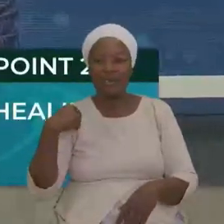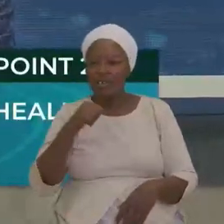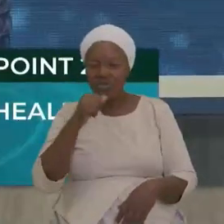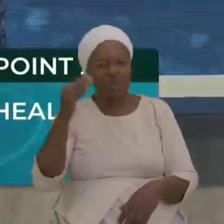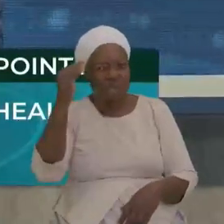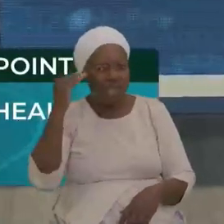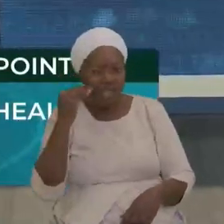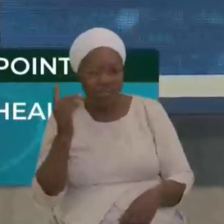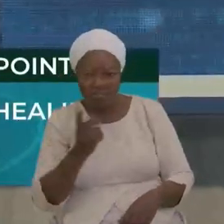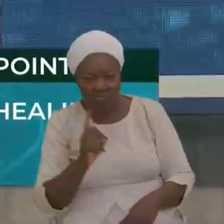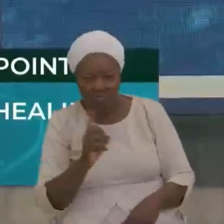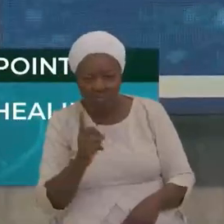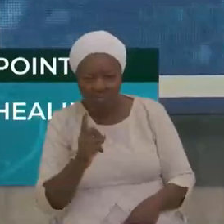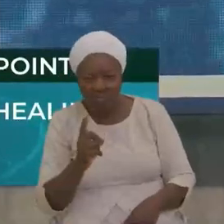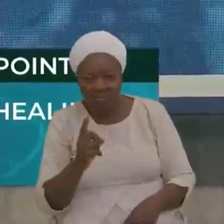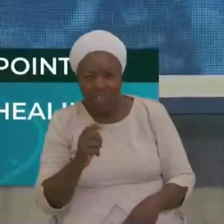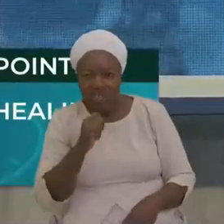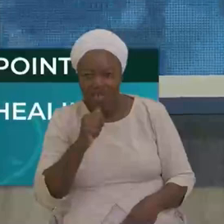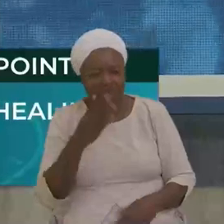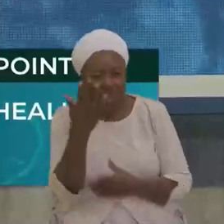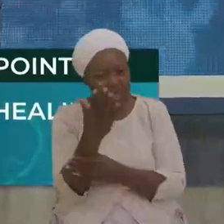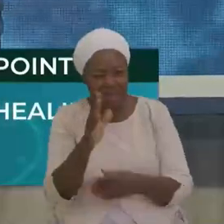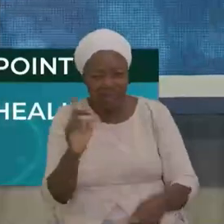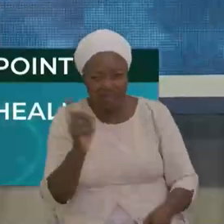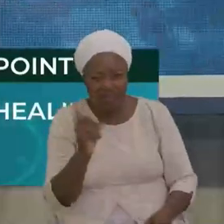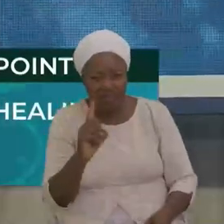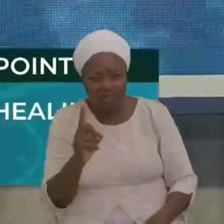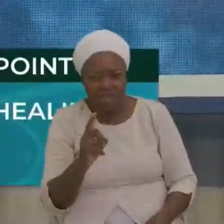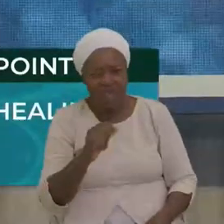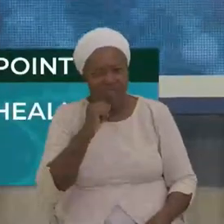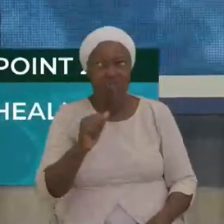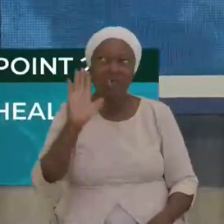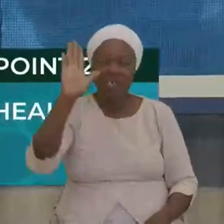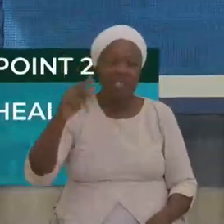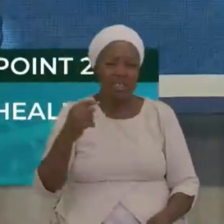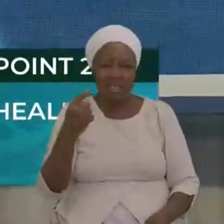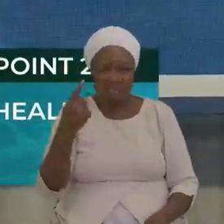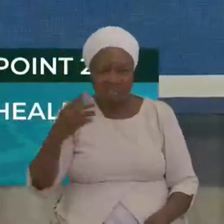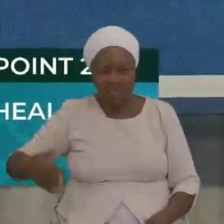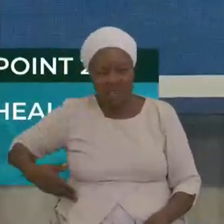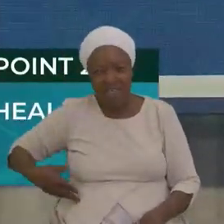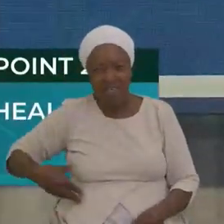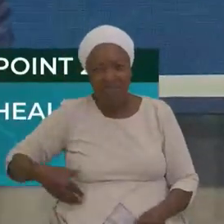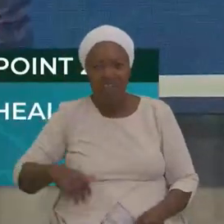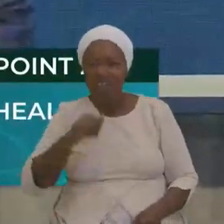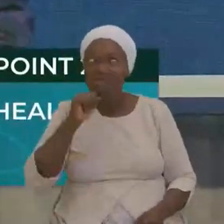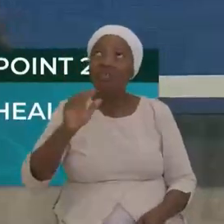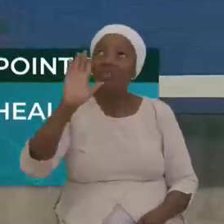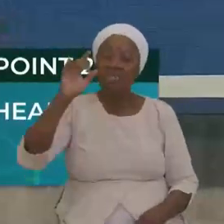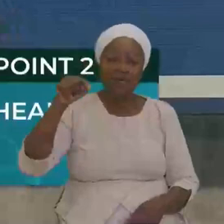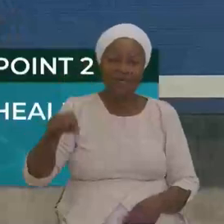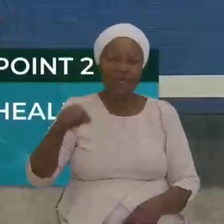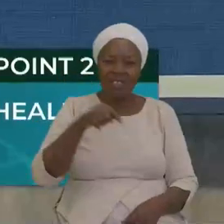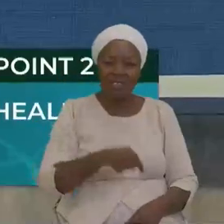Ce n'est pas sa tête. Même pas sa main. Même pas son côté. Ni même ses